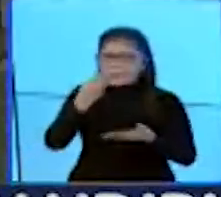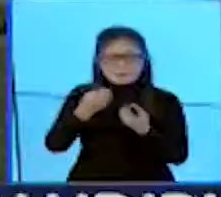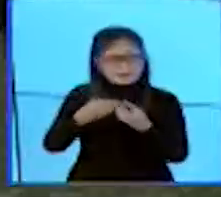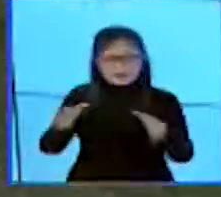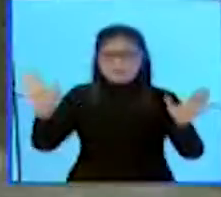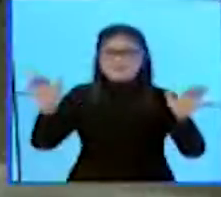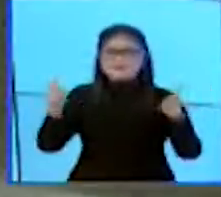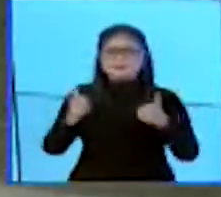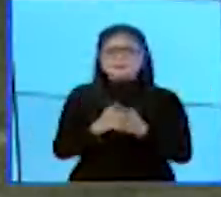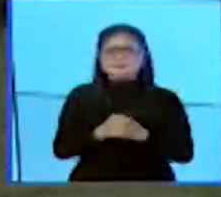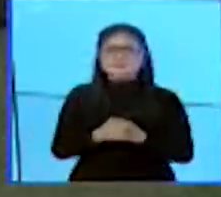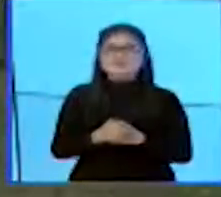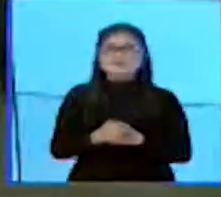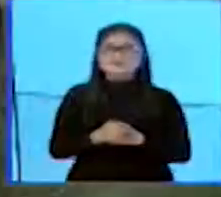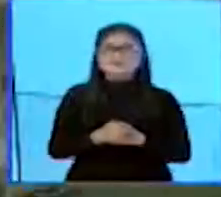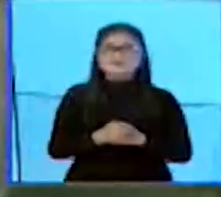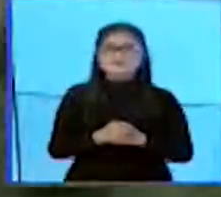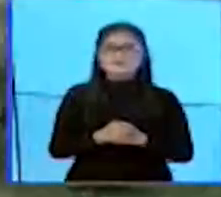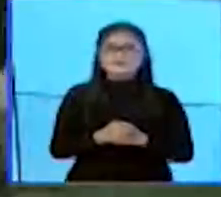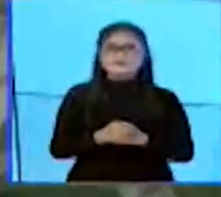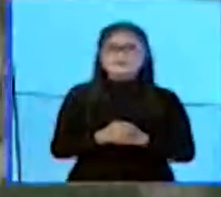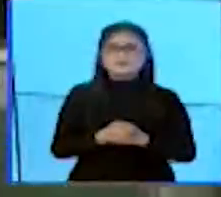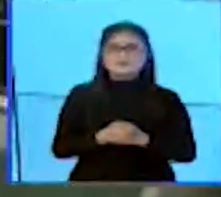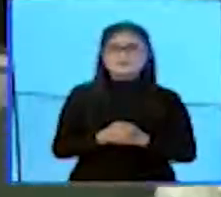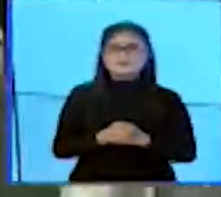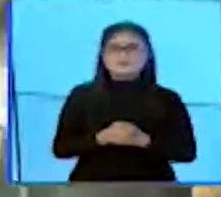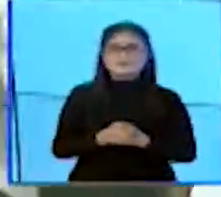Tangerang, Banten, Aimarani, iNews, melaporkan.